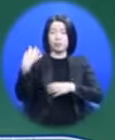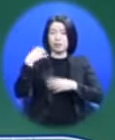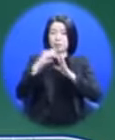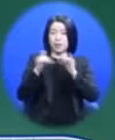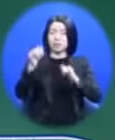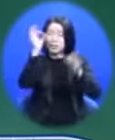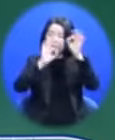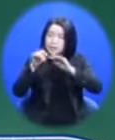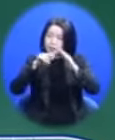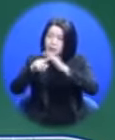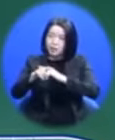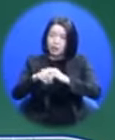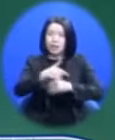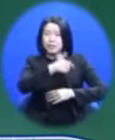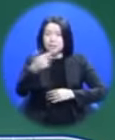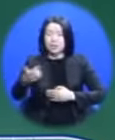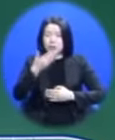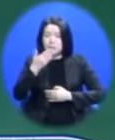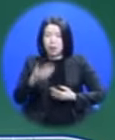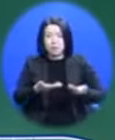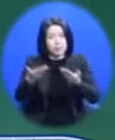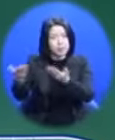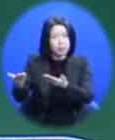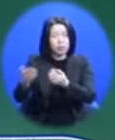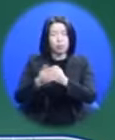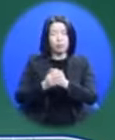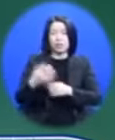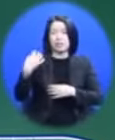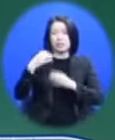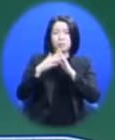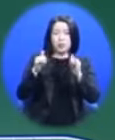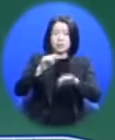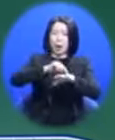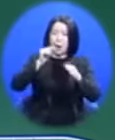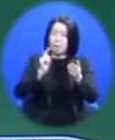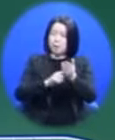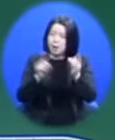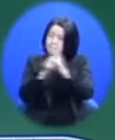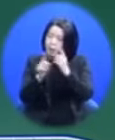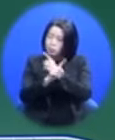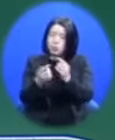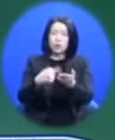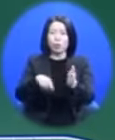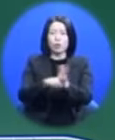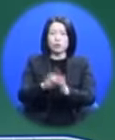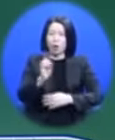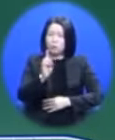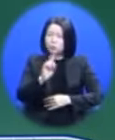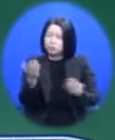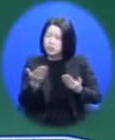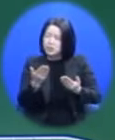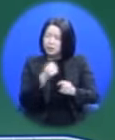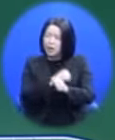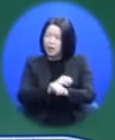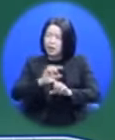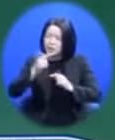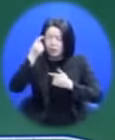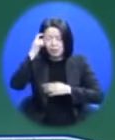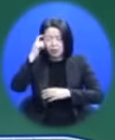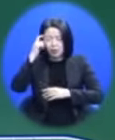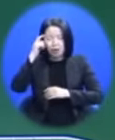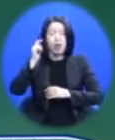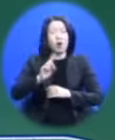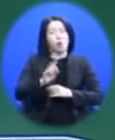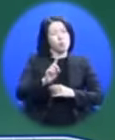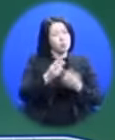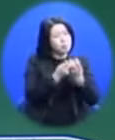찾아가 저녁 식사라도 대접하며 담당자의 마음을 돌리기 위해서 무엇이라도 해야 하지 않을까?